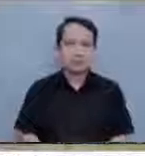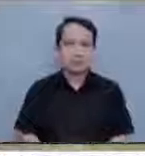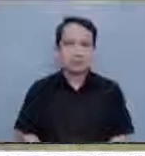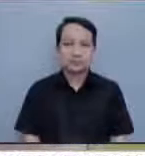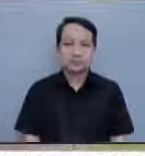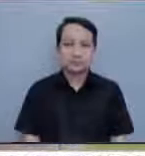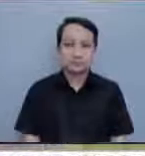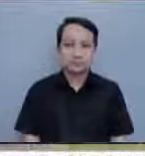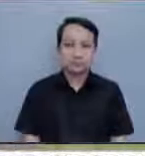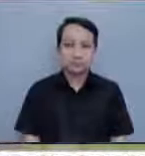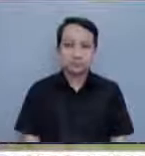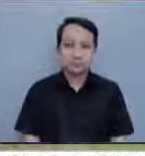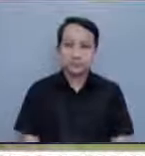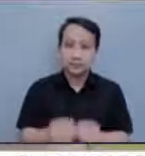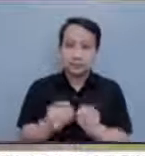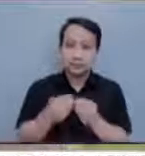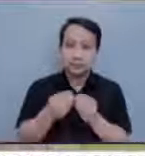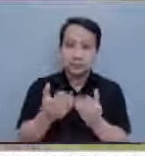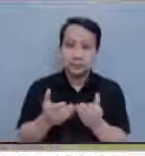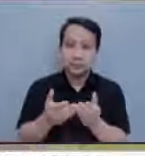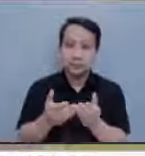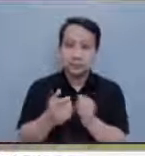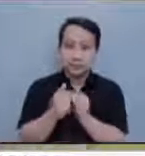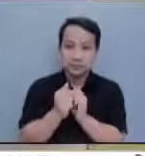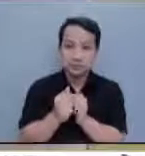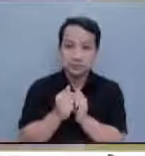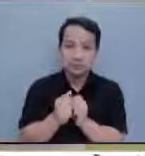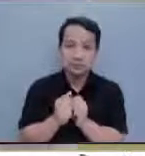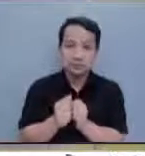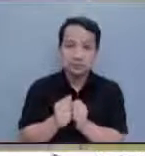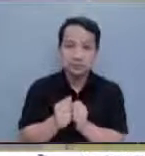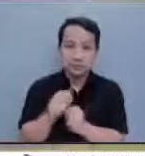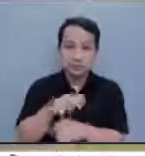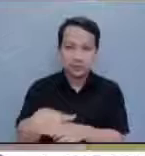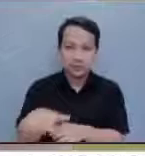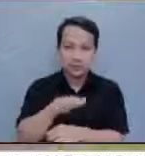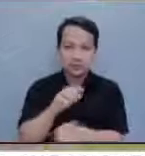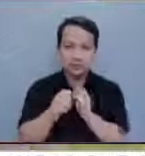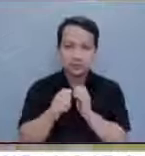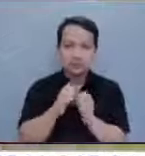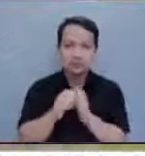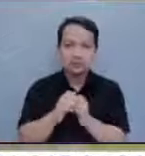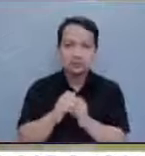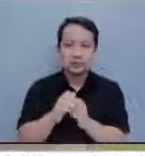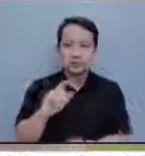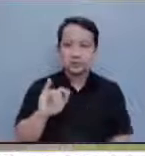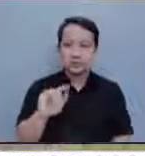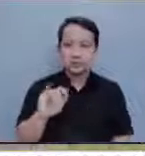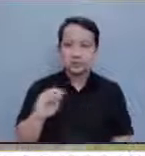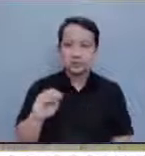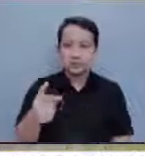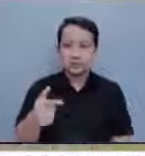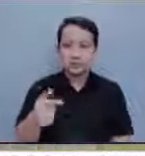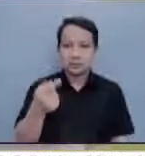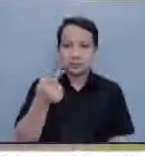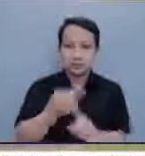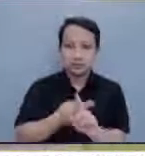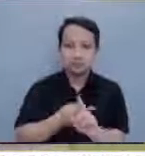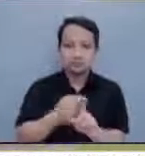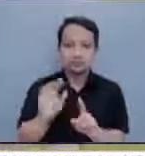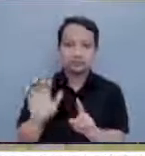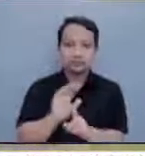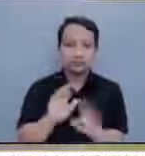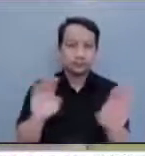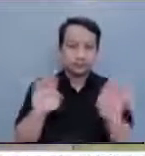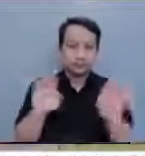Para mabigyan ng daan ang pagsasayos sa nasirang bahagi ng EDSA Timog Flyover, isang buwan na isasara